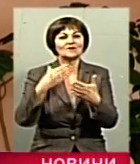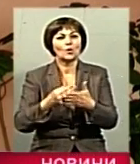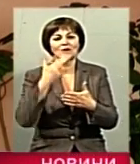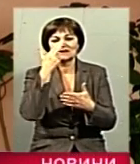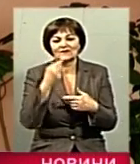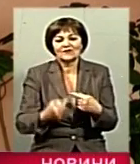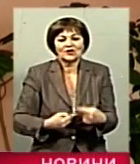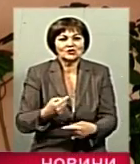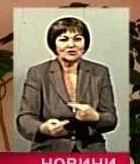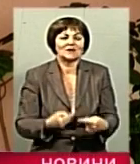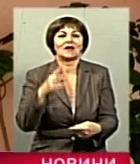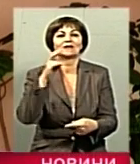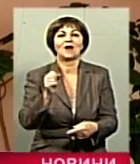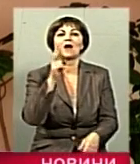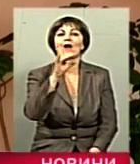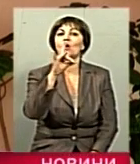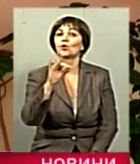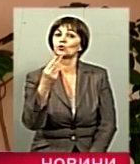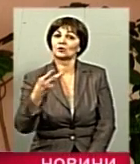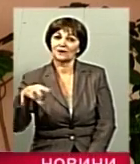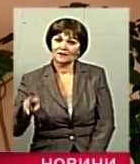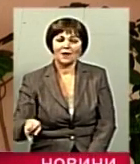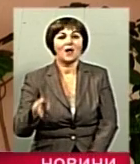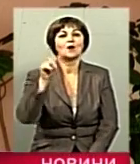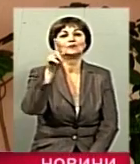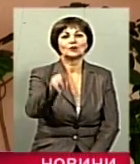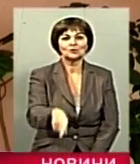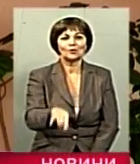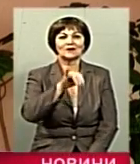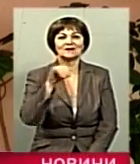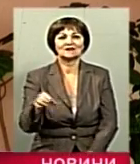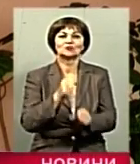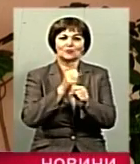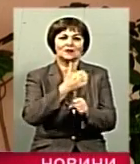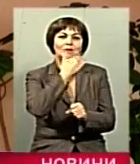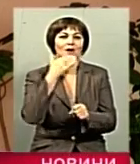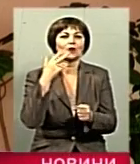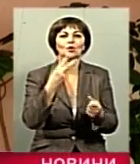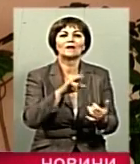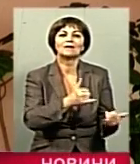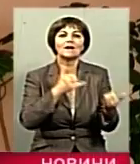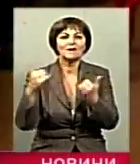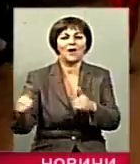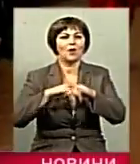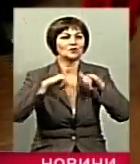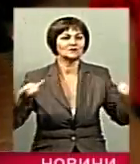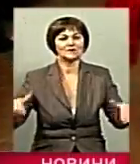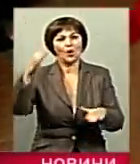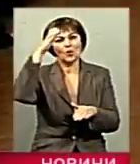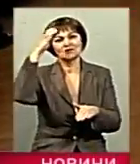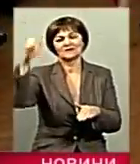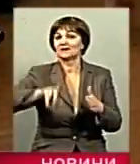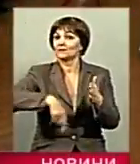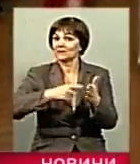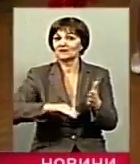звичаї на Крошню. Причому і зробили багато для розвитку освіти міста Житомира. З-поміж